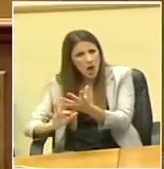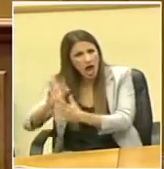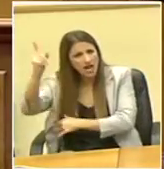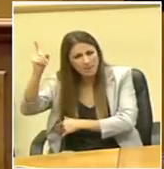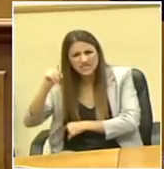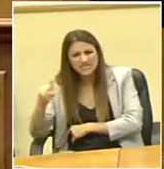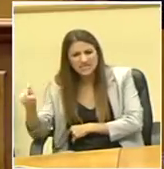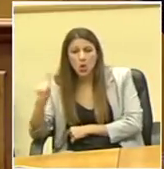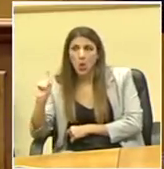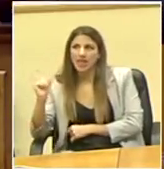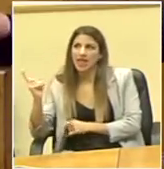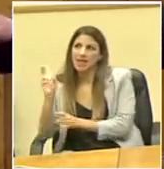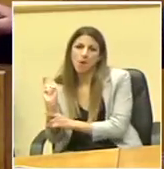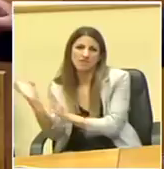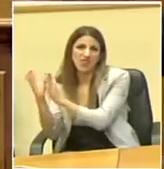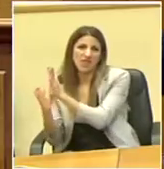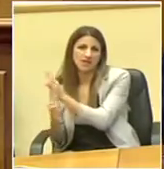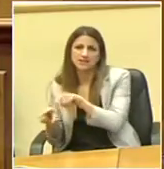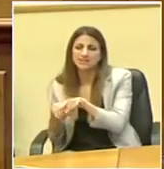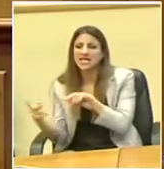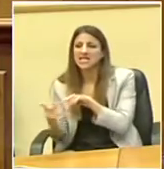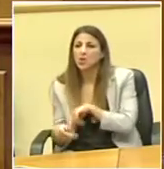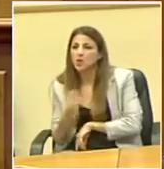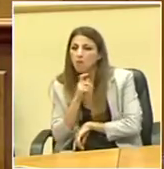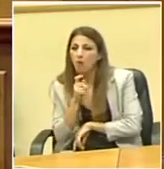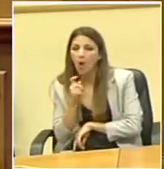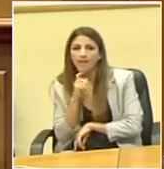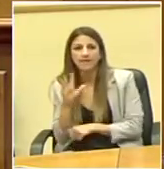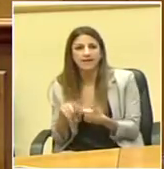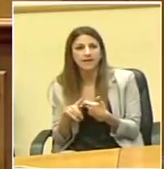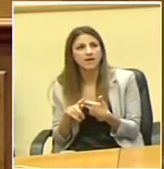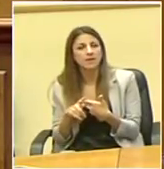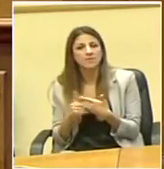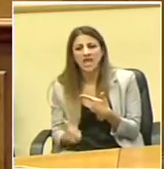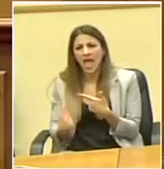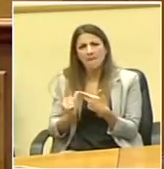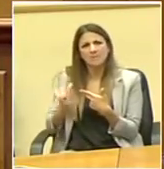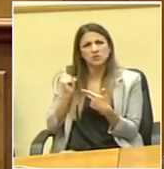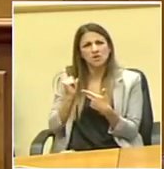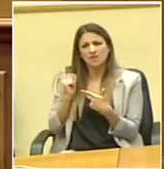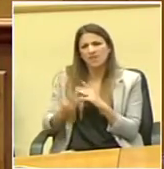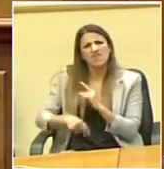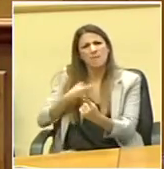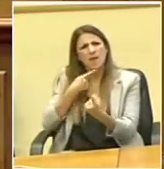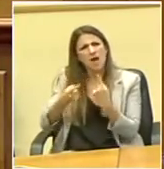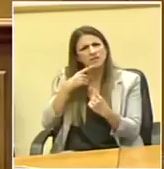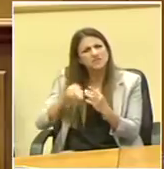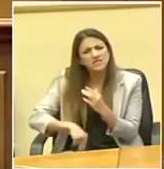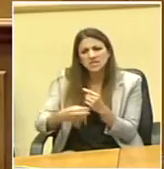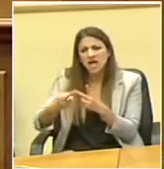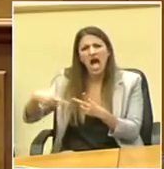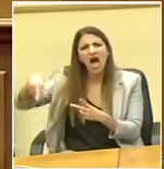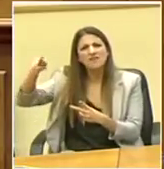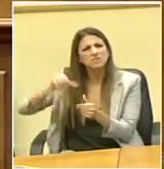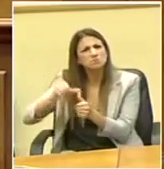στις λοιπές διατάξεις για την κοινωνική πολιτική, την επιστροφή των συλλογικών διαπραγματεύσεων και την αύξηση του